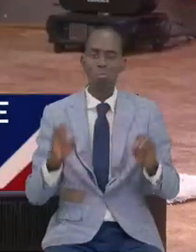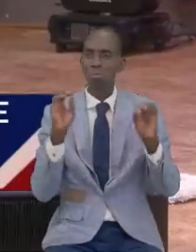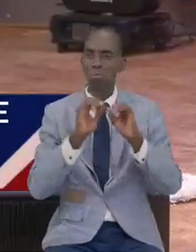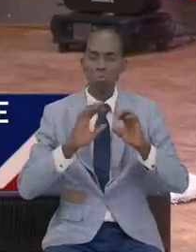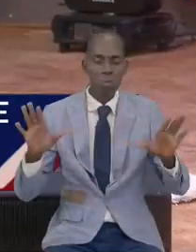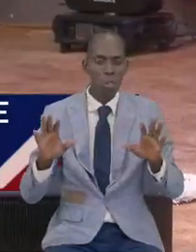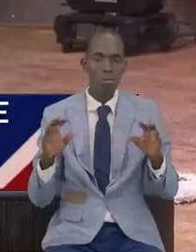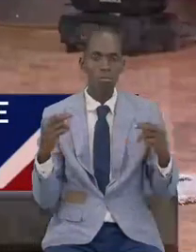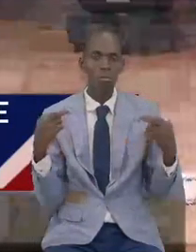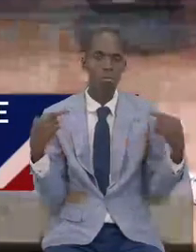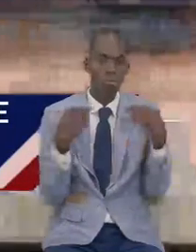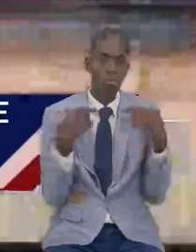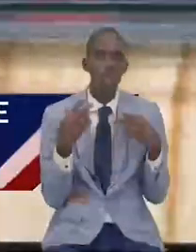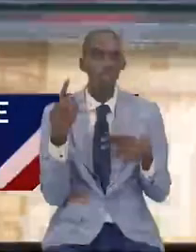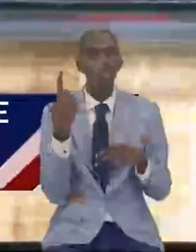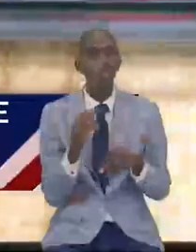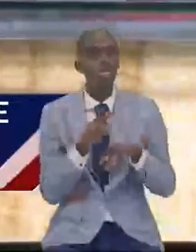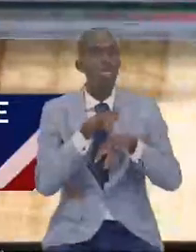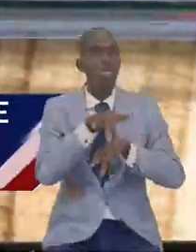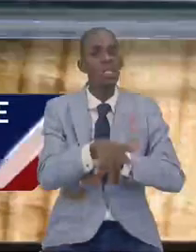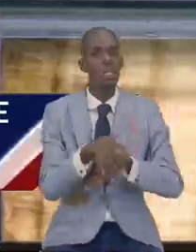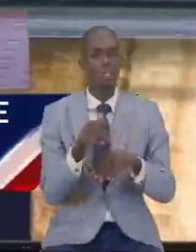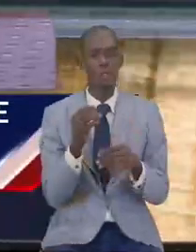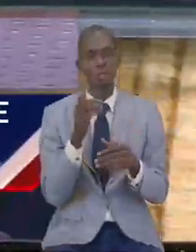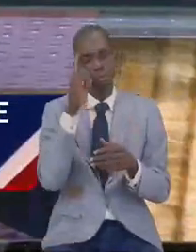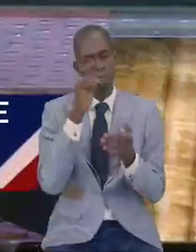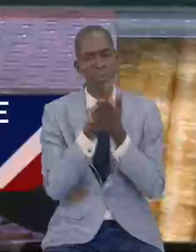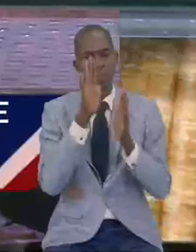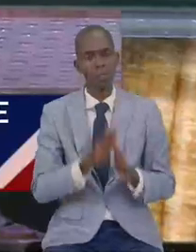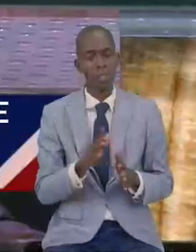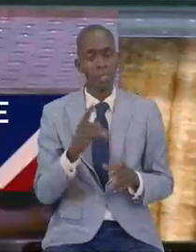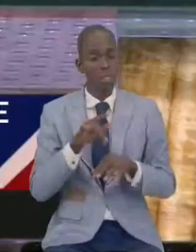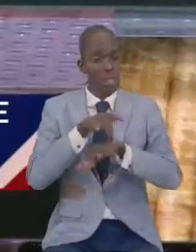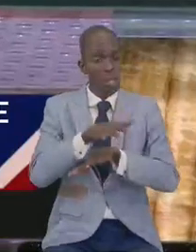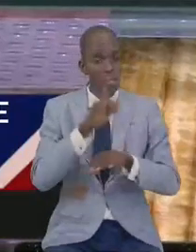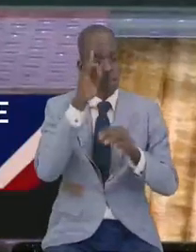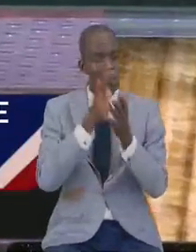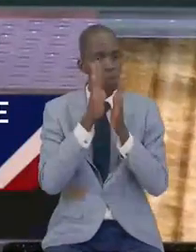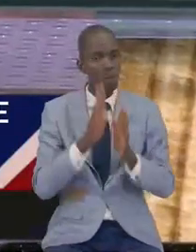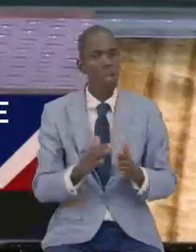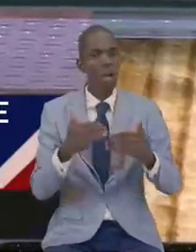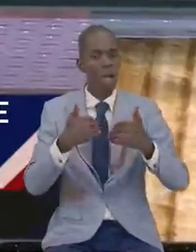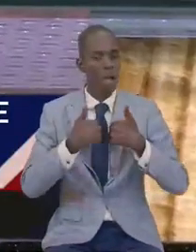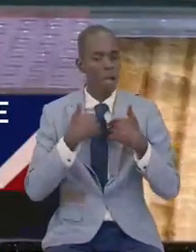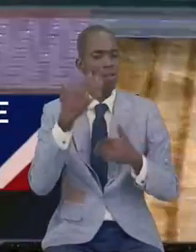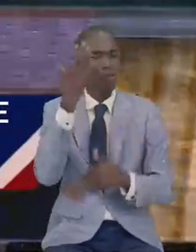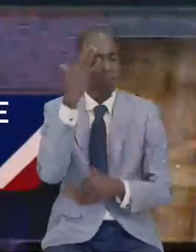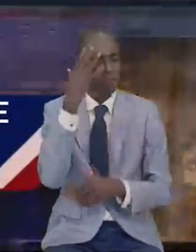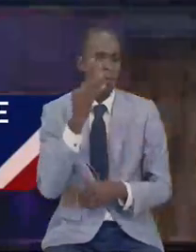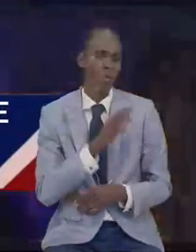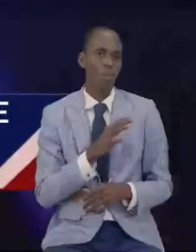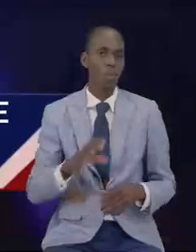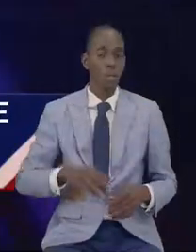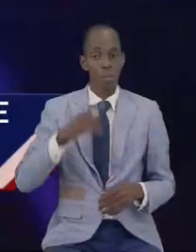Deuxième Corinthiens 2, 14. Grâce soit rendue à Dieu qui nous fait toujours triompher en Christ. Il n'y a rien qui effraie les premiers